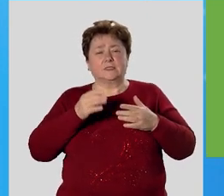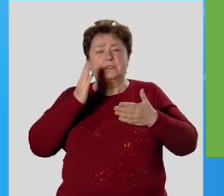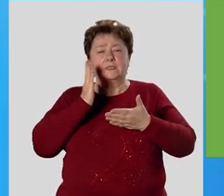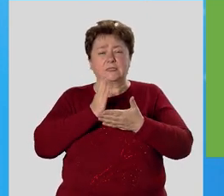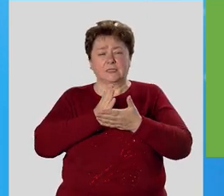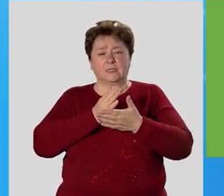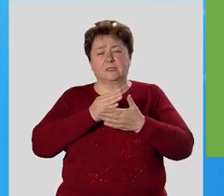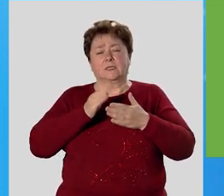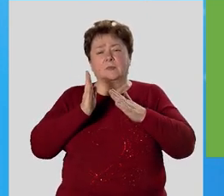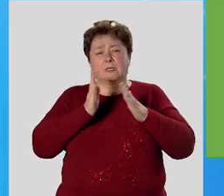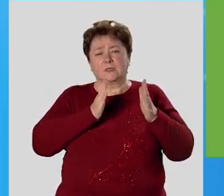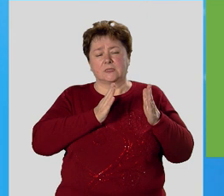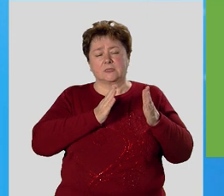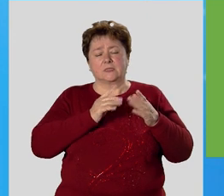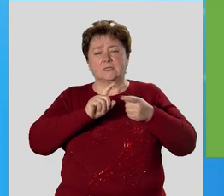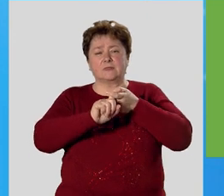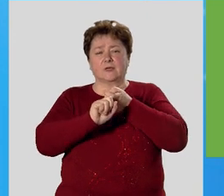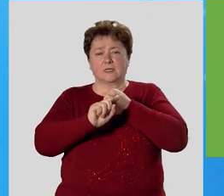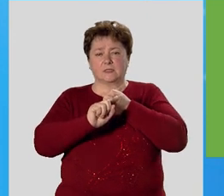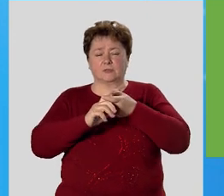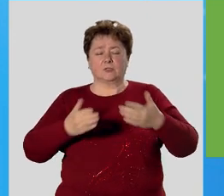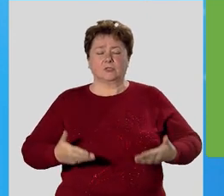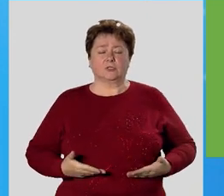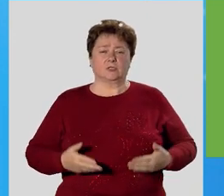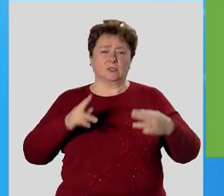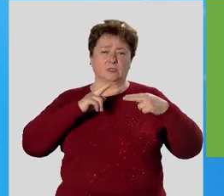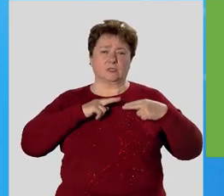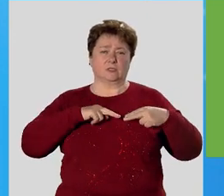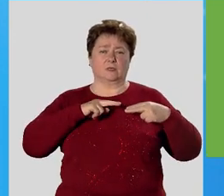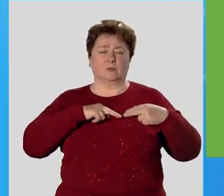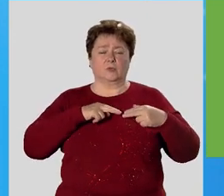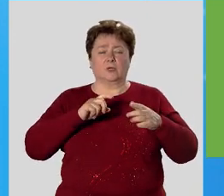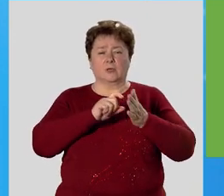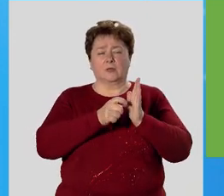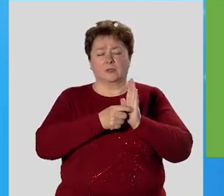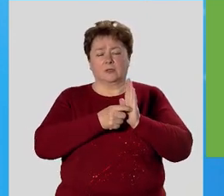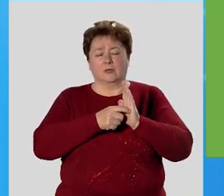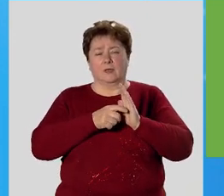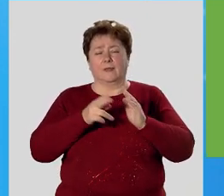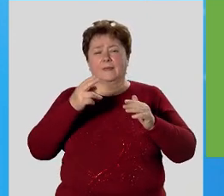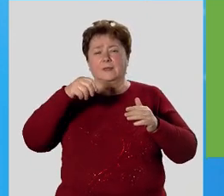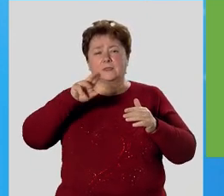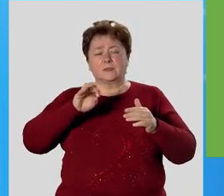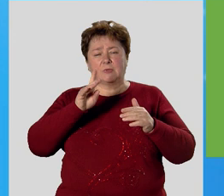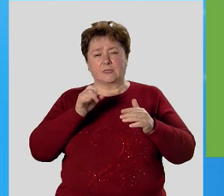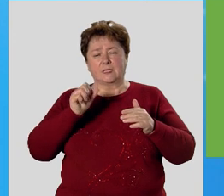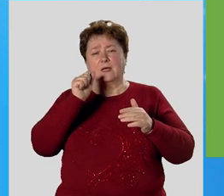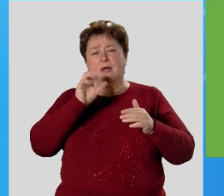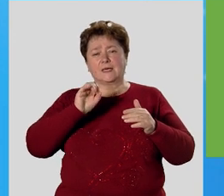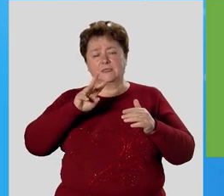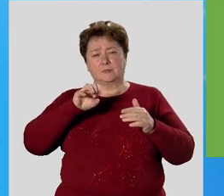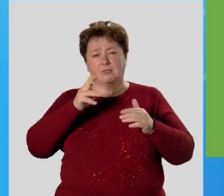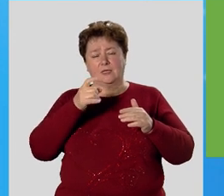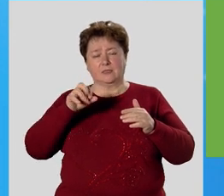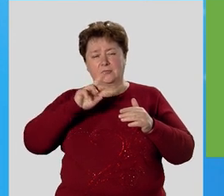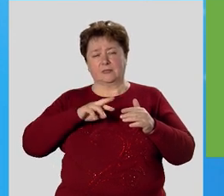происходят процессы, связанные с жизнедеятельностью клетки – диссимиляция и